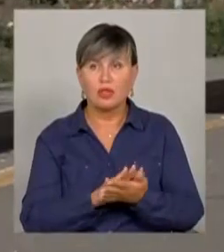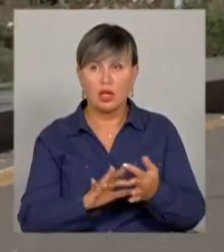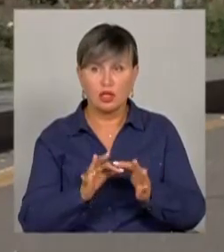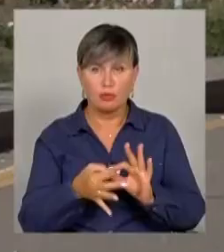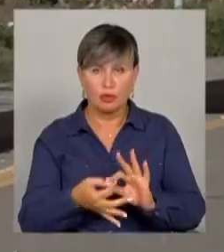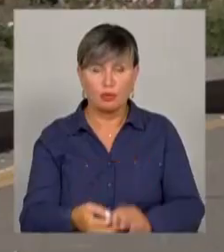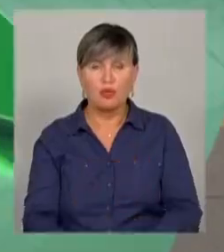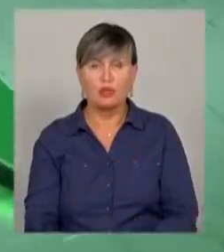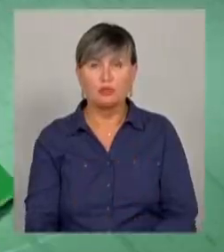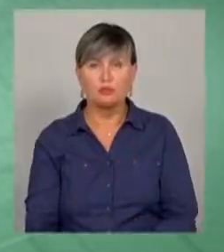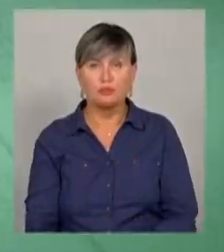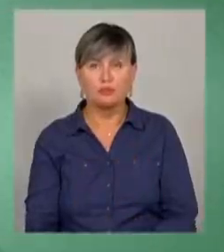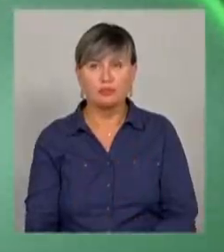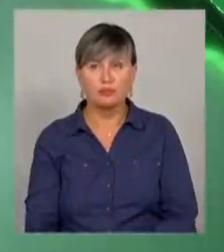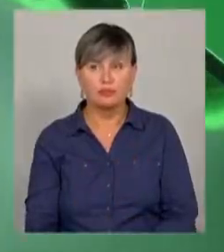Адели Жаркеновой.